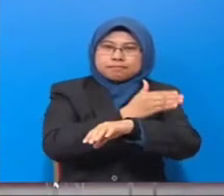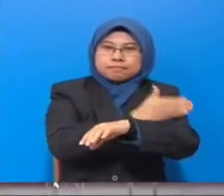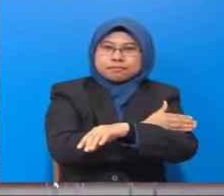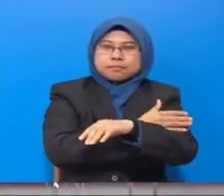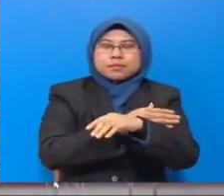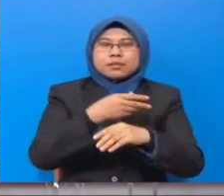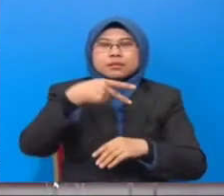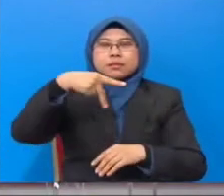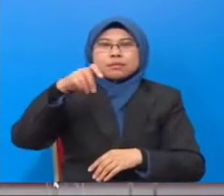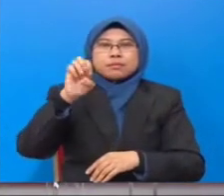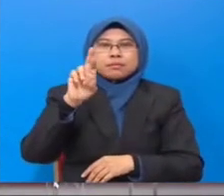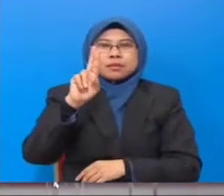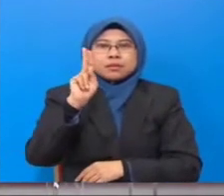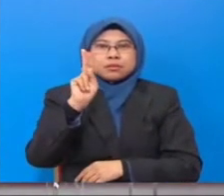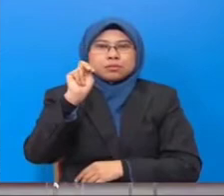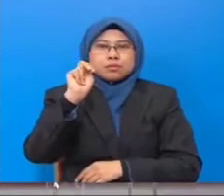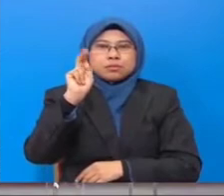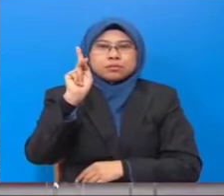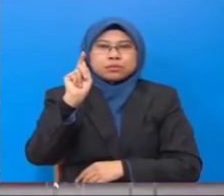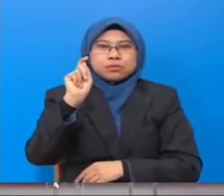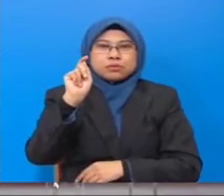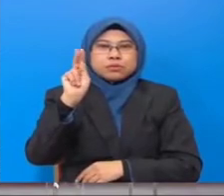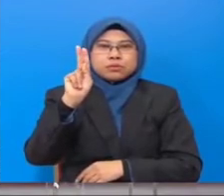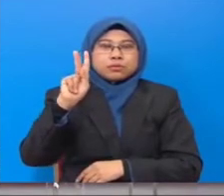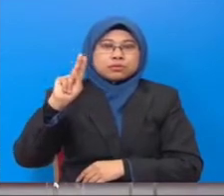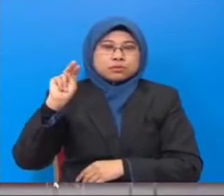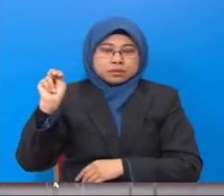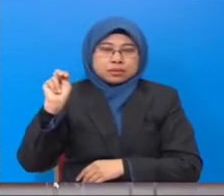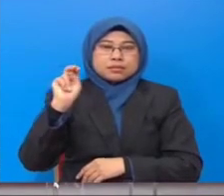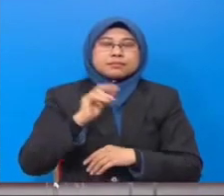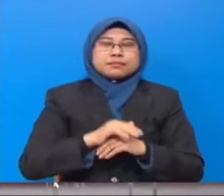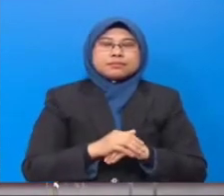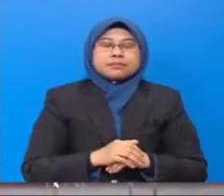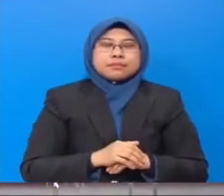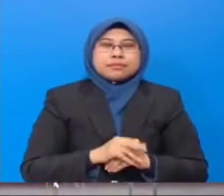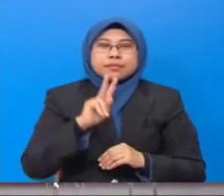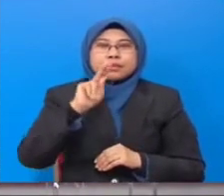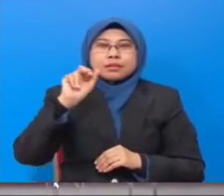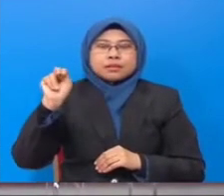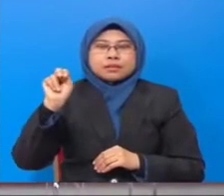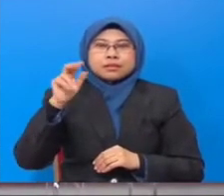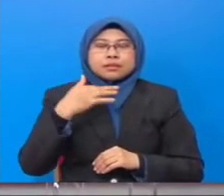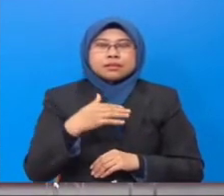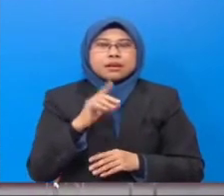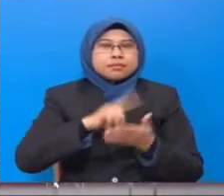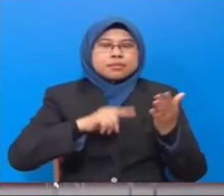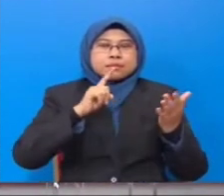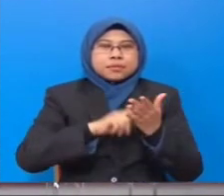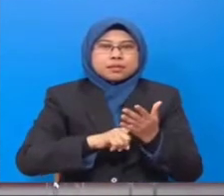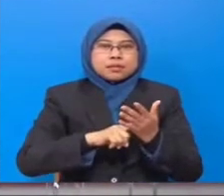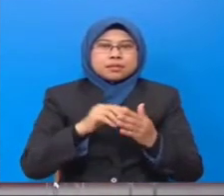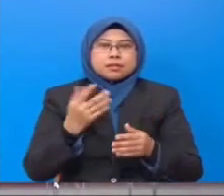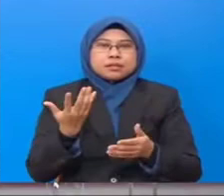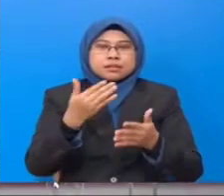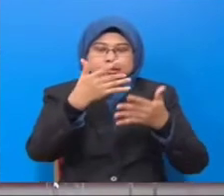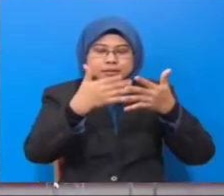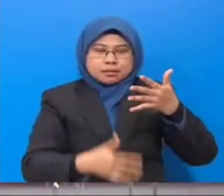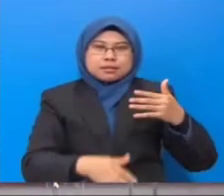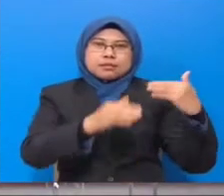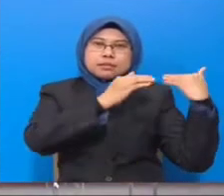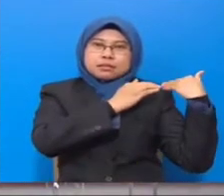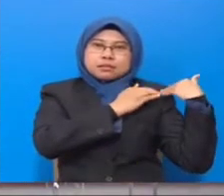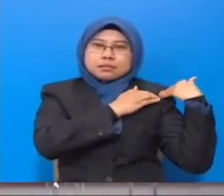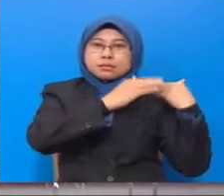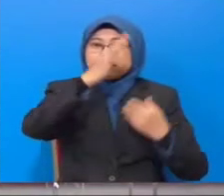peruntukan peruntukan begitu juga HP yang sepatunya kita taklif kan tanggung jawab